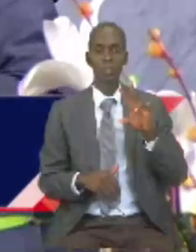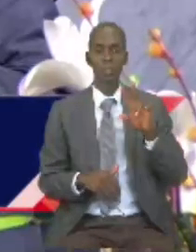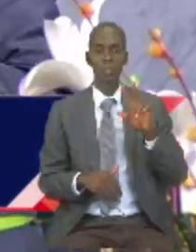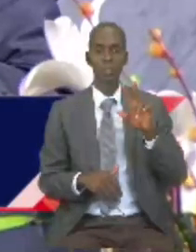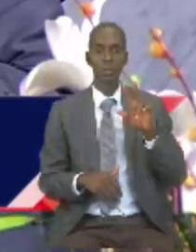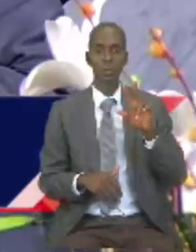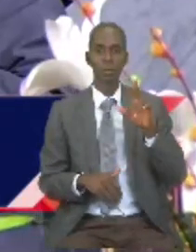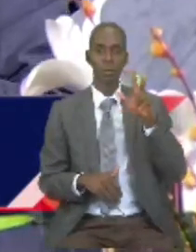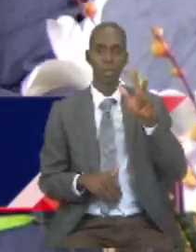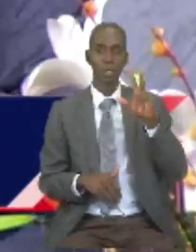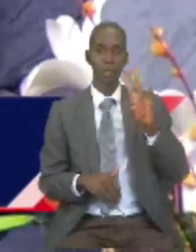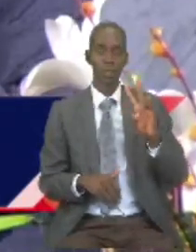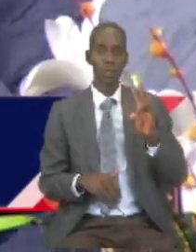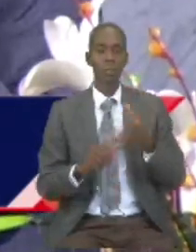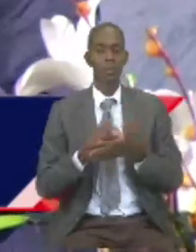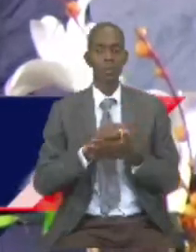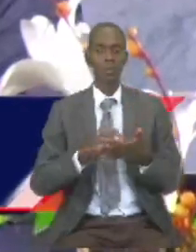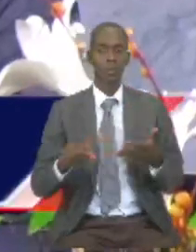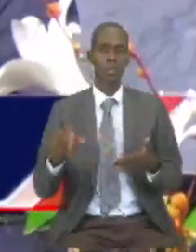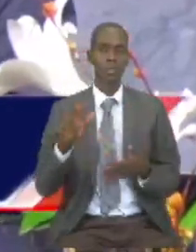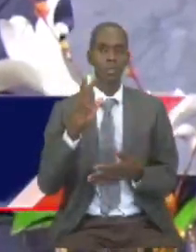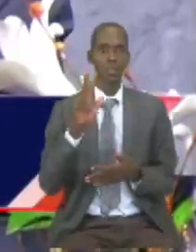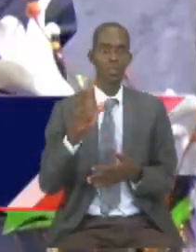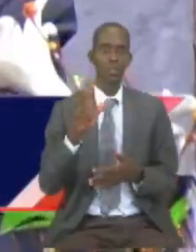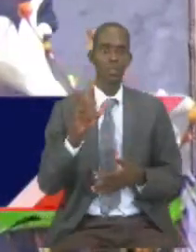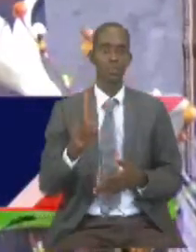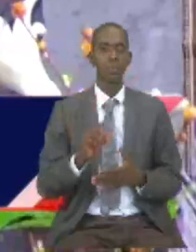31, Ésaïe 37,